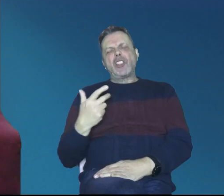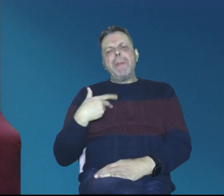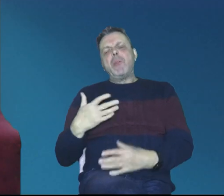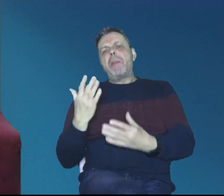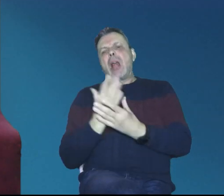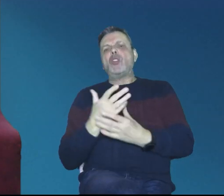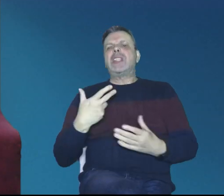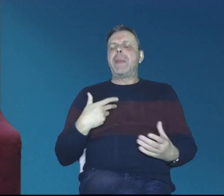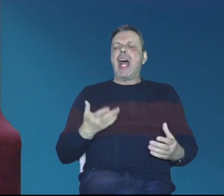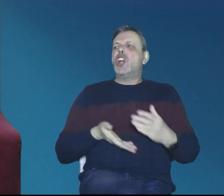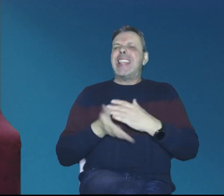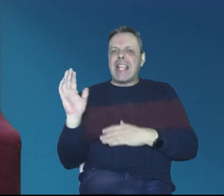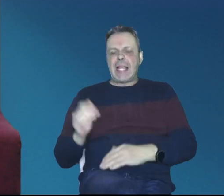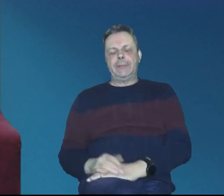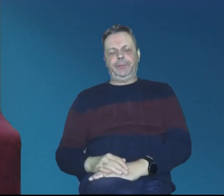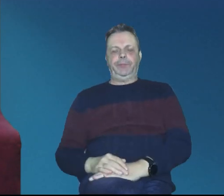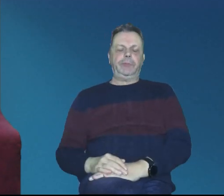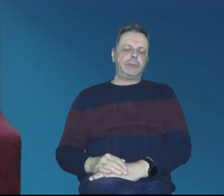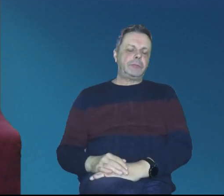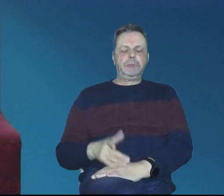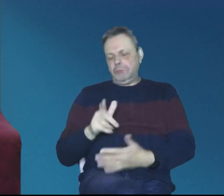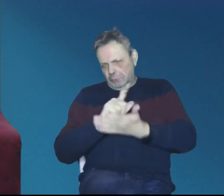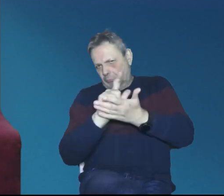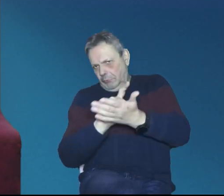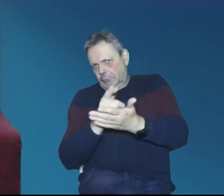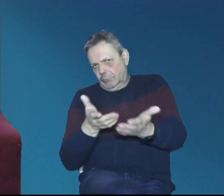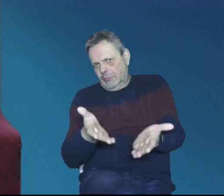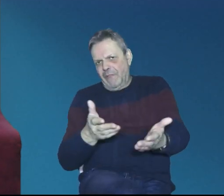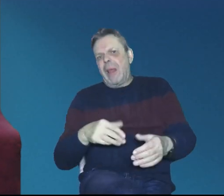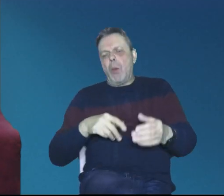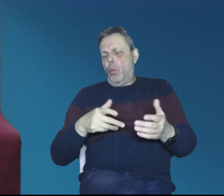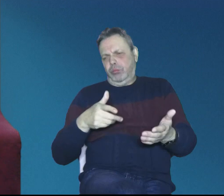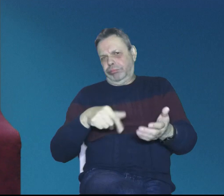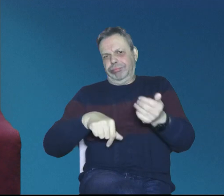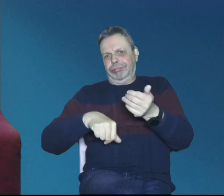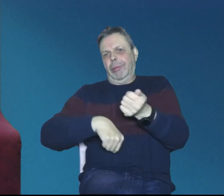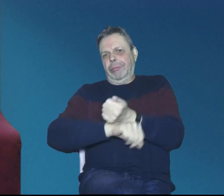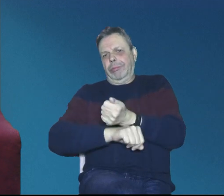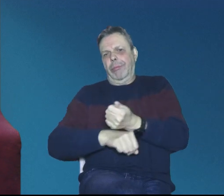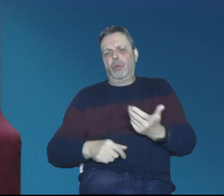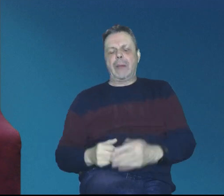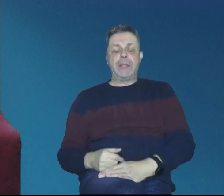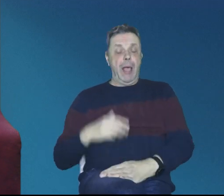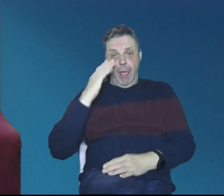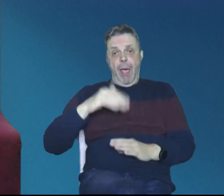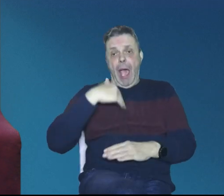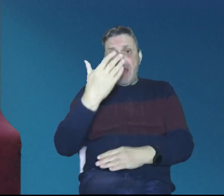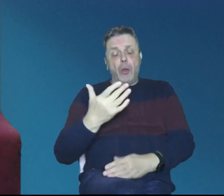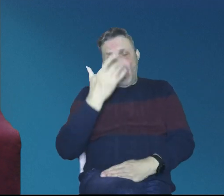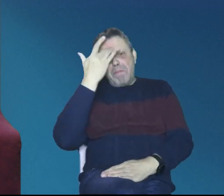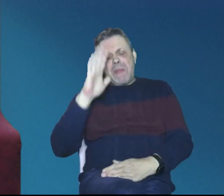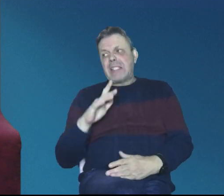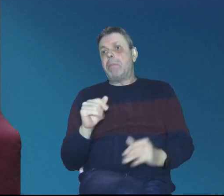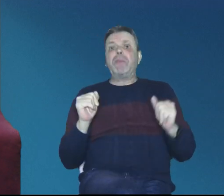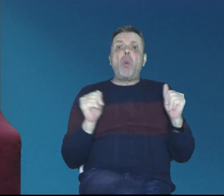da vidjet ćemo, prilagodit ćemo onda naš izlazak tim terminima terminima utakmica. A